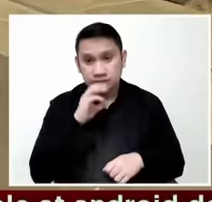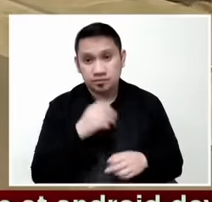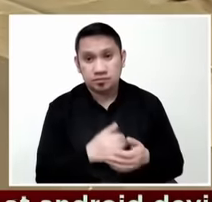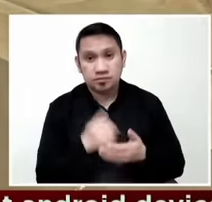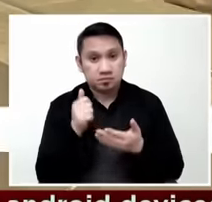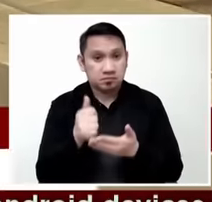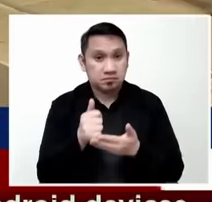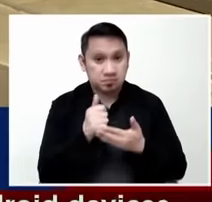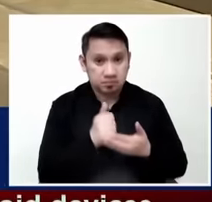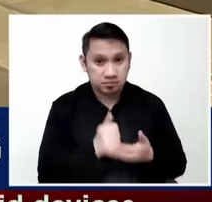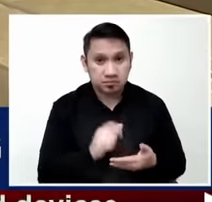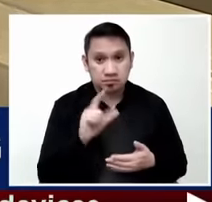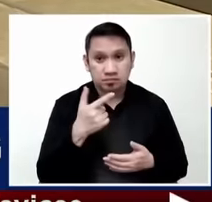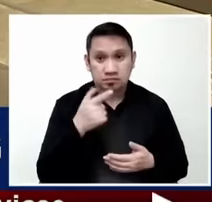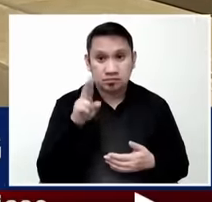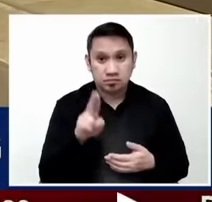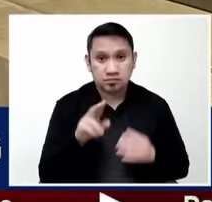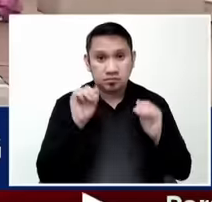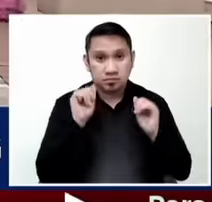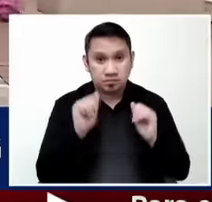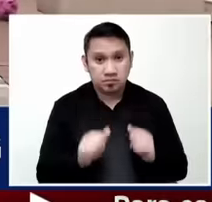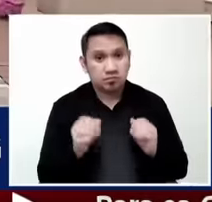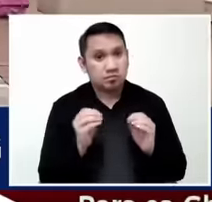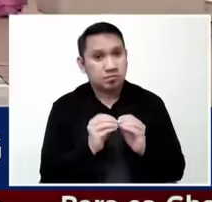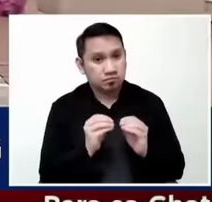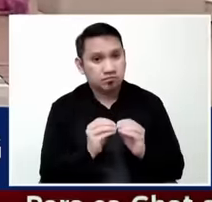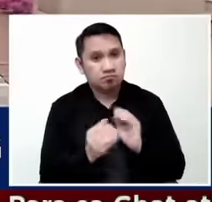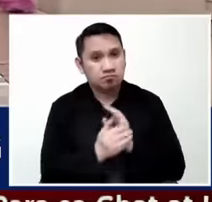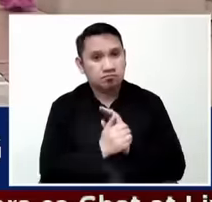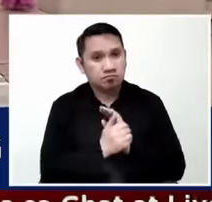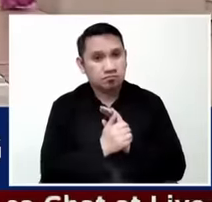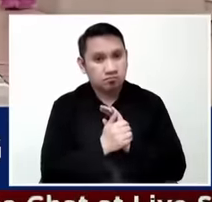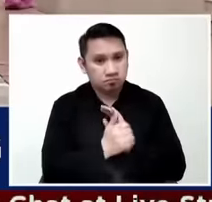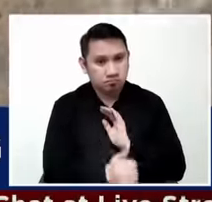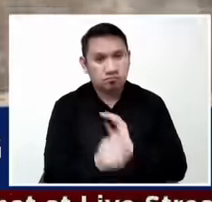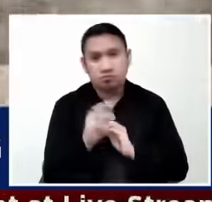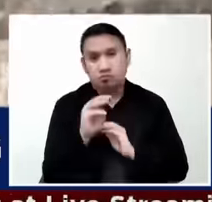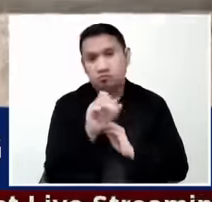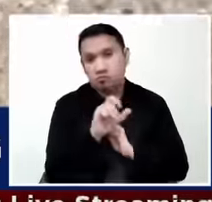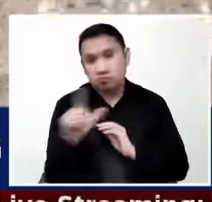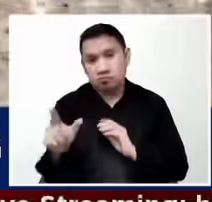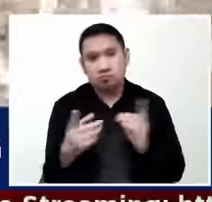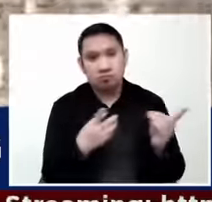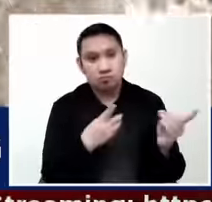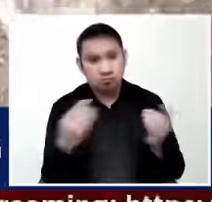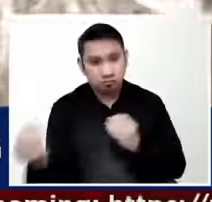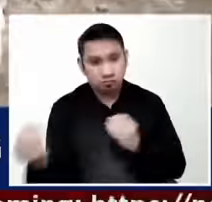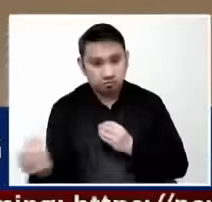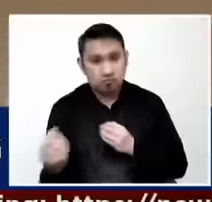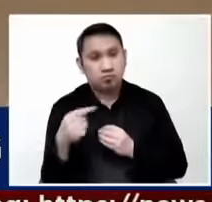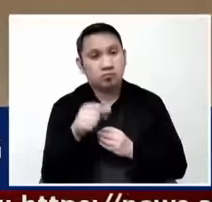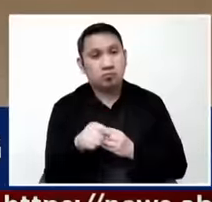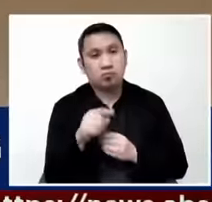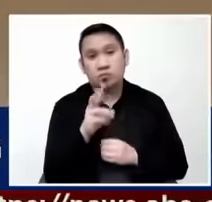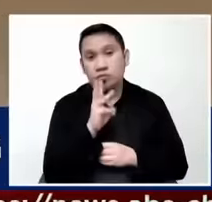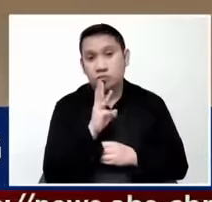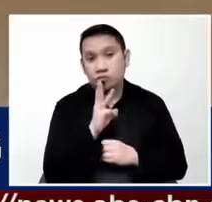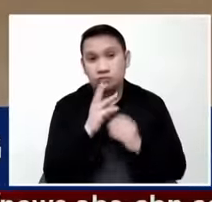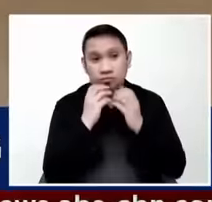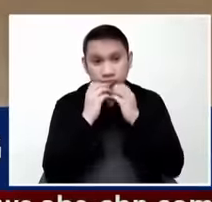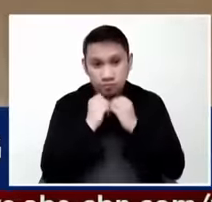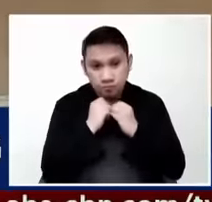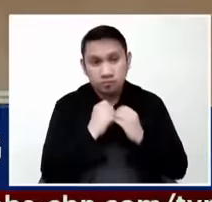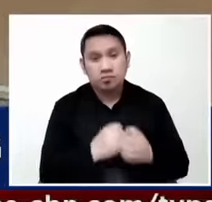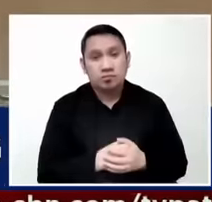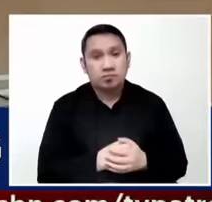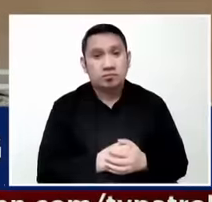rin ng local government, mas napapalawak pa ang kakayahan ng mall sa kanilang ginagawang water conservation. Maihahalin tulad